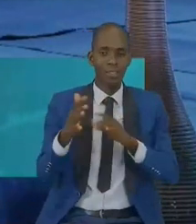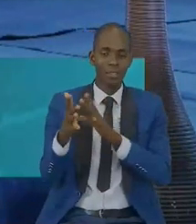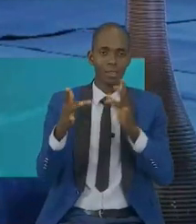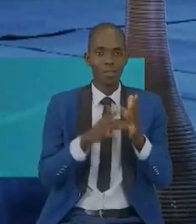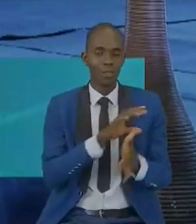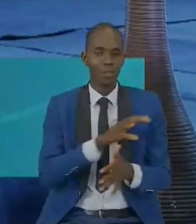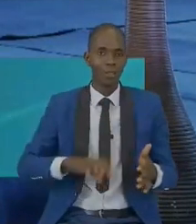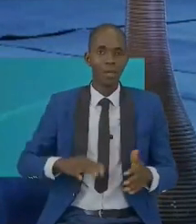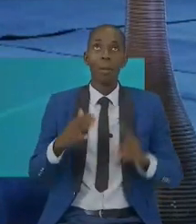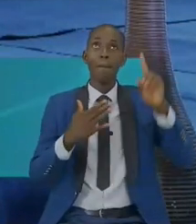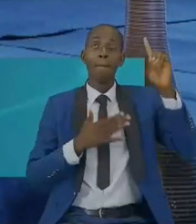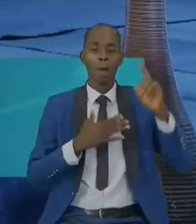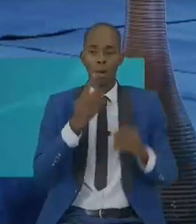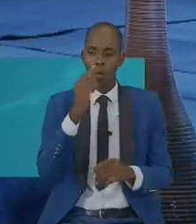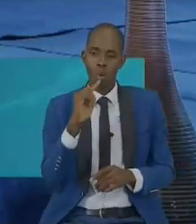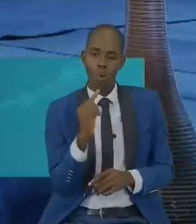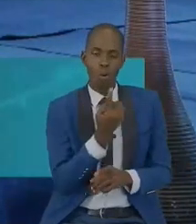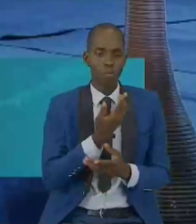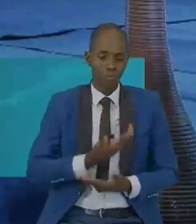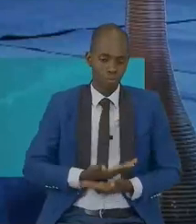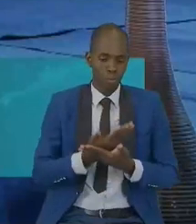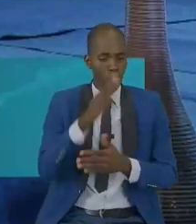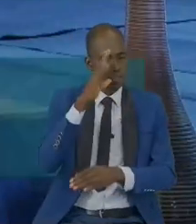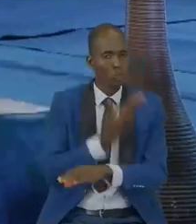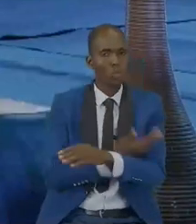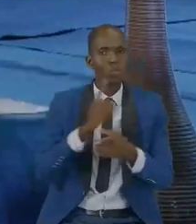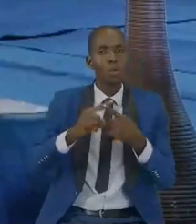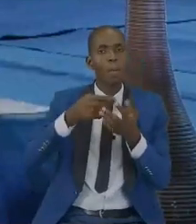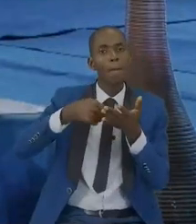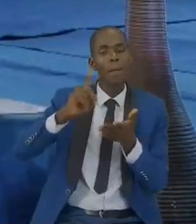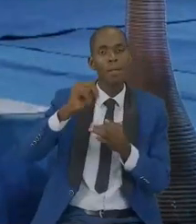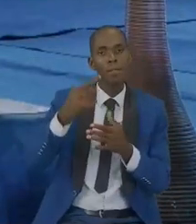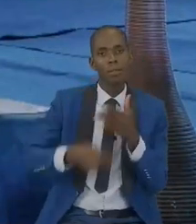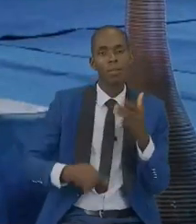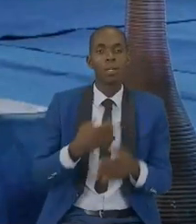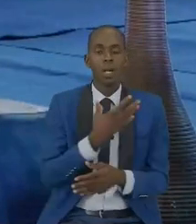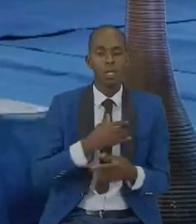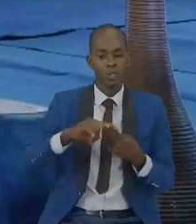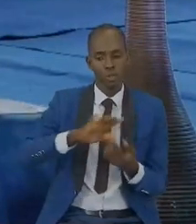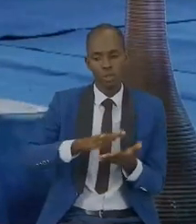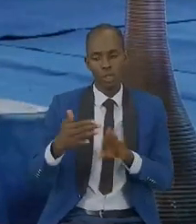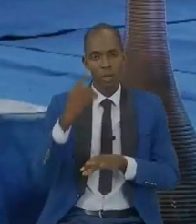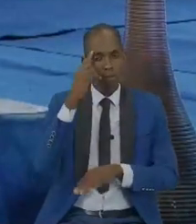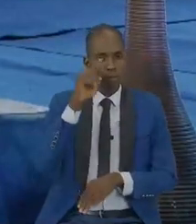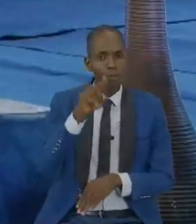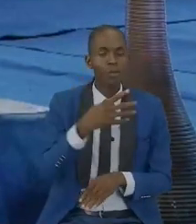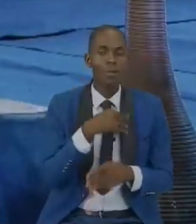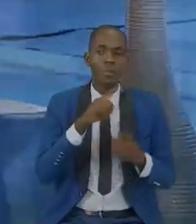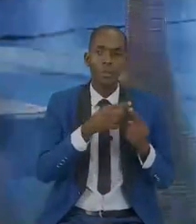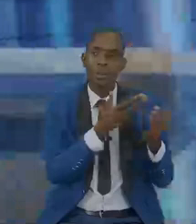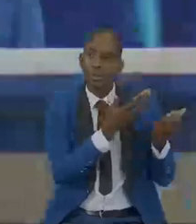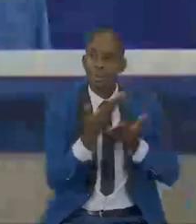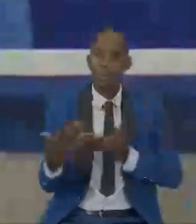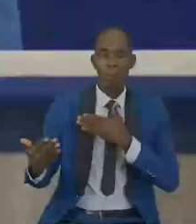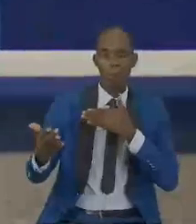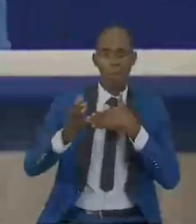pourquoi j'ai envoyé le Seigneur Jésus-Christ, mon Fils unique, à payer le prix pour